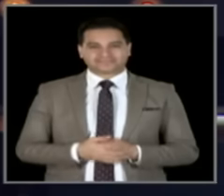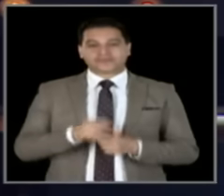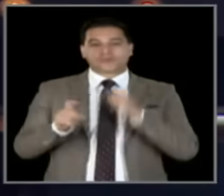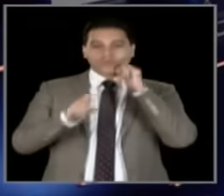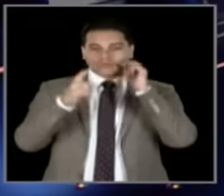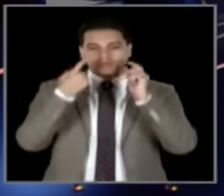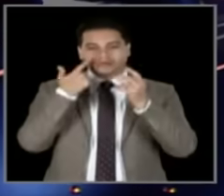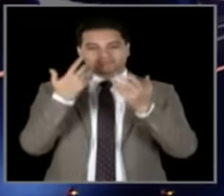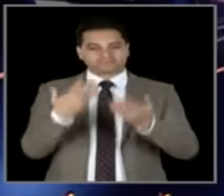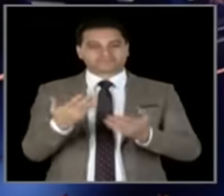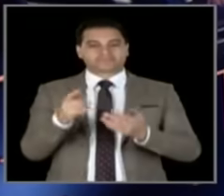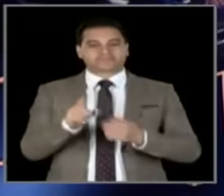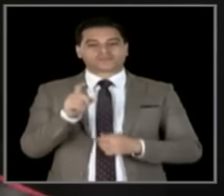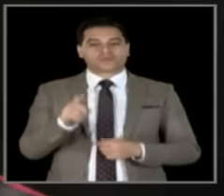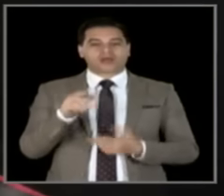والسؤال هو: